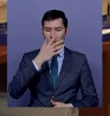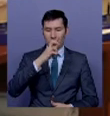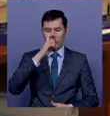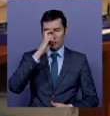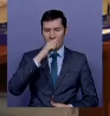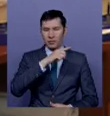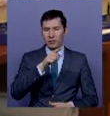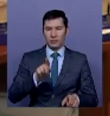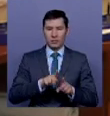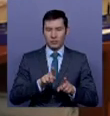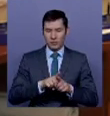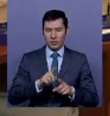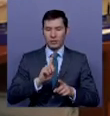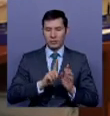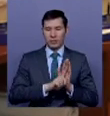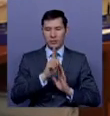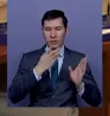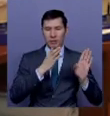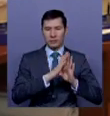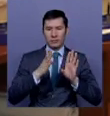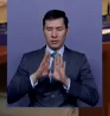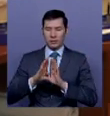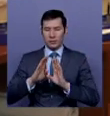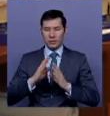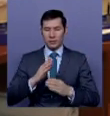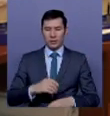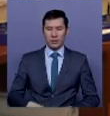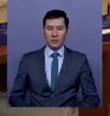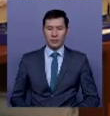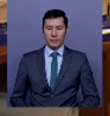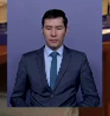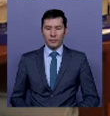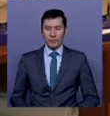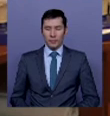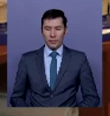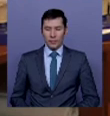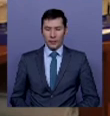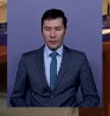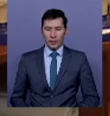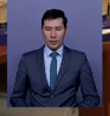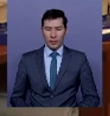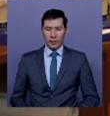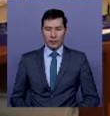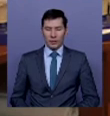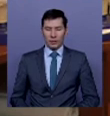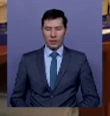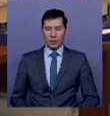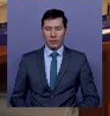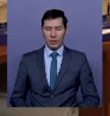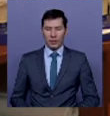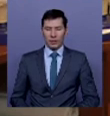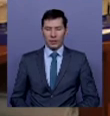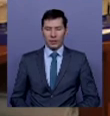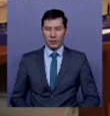сол оның әрине олар бізге қарағанда жаңа иммунный система деп айтамыз олардың несі